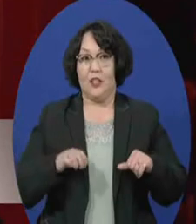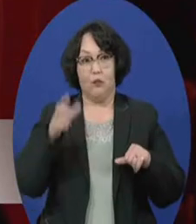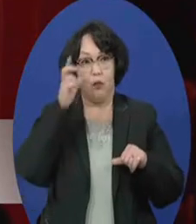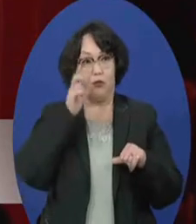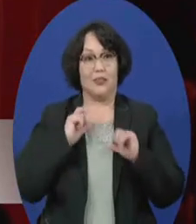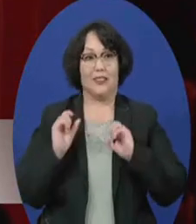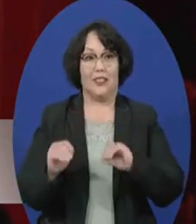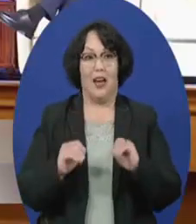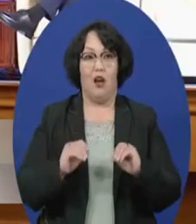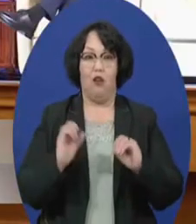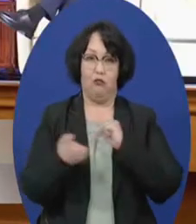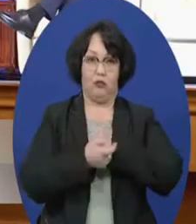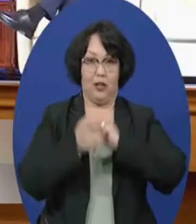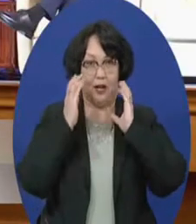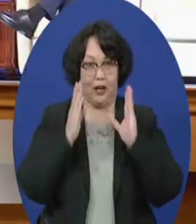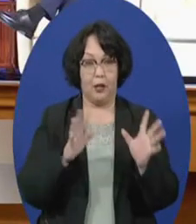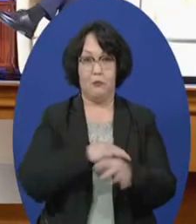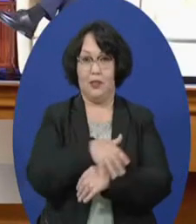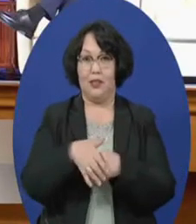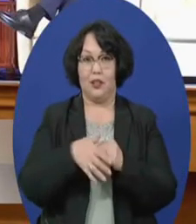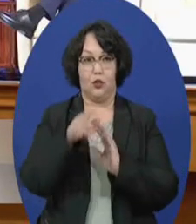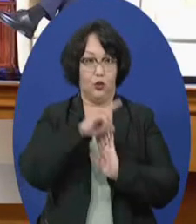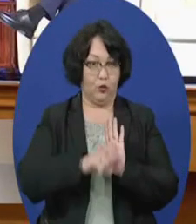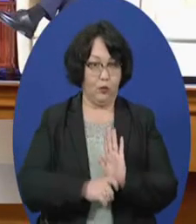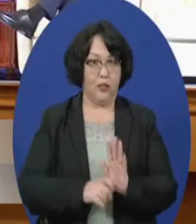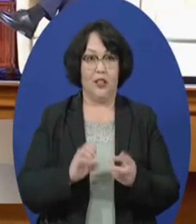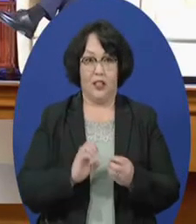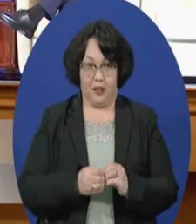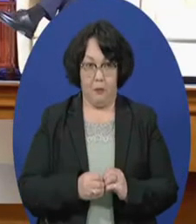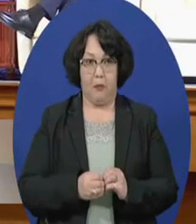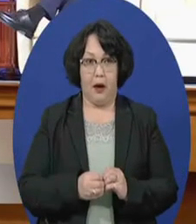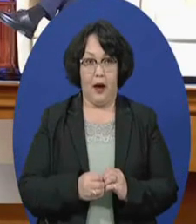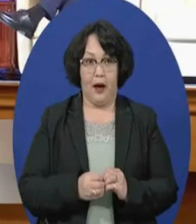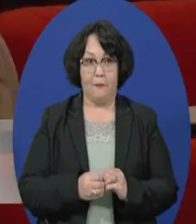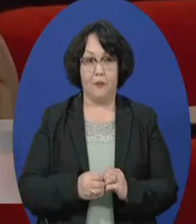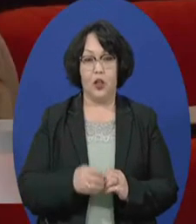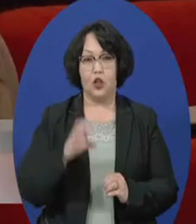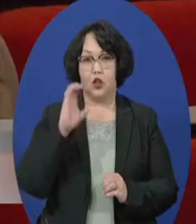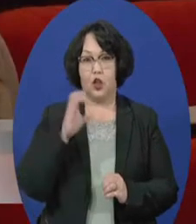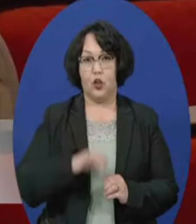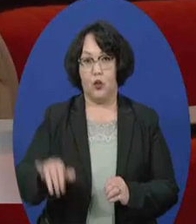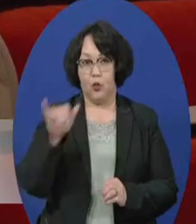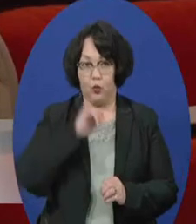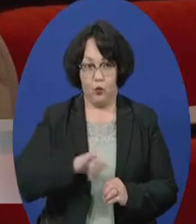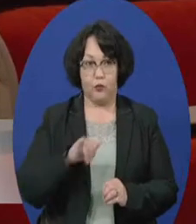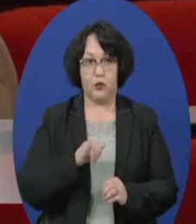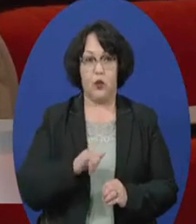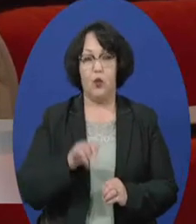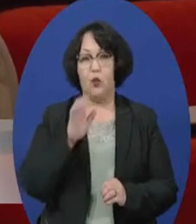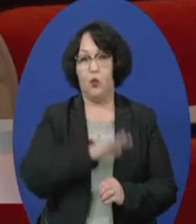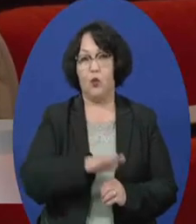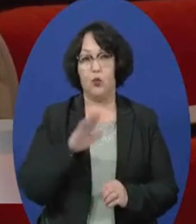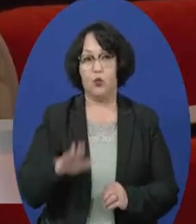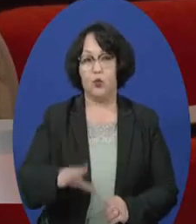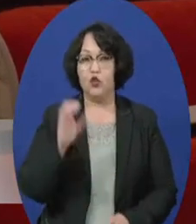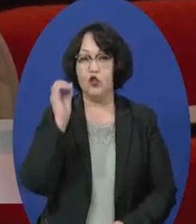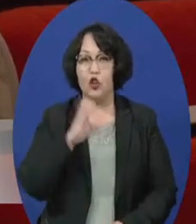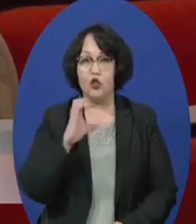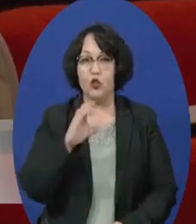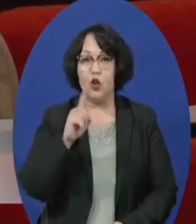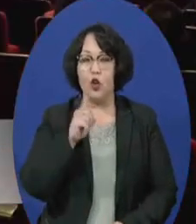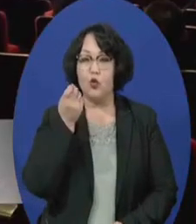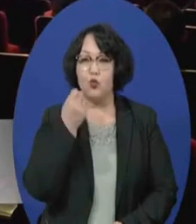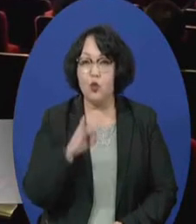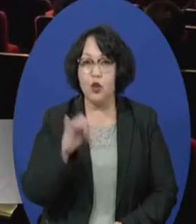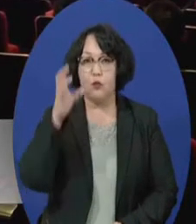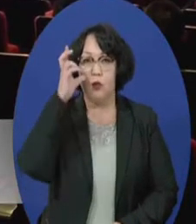боловсрол олголтод анхаардаг, бие даасан хөтөлбөрүүдийг хэрэгжүүлдэг байна. Бүгд найрамдах Солонгос улсын хувьд эхлээд хүүхдүүдийг ёс зүйн боловсрол